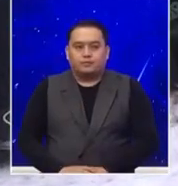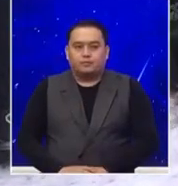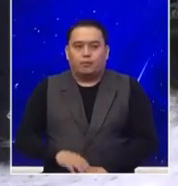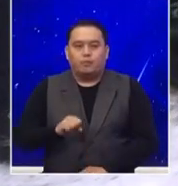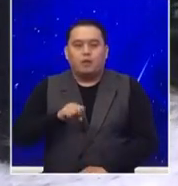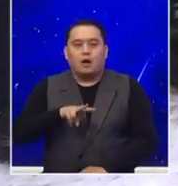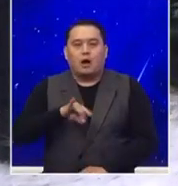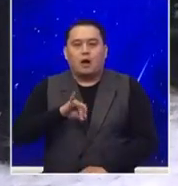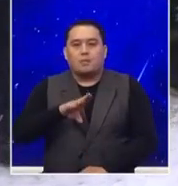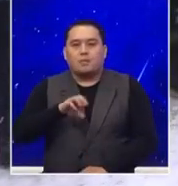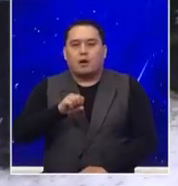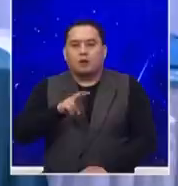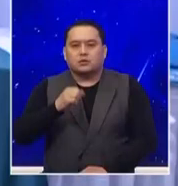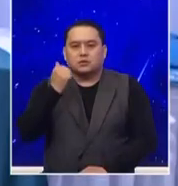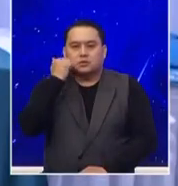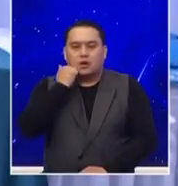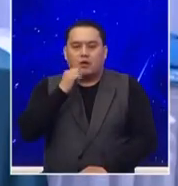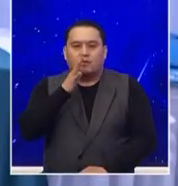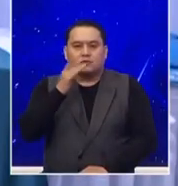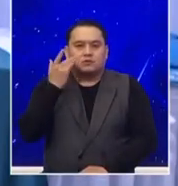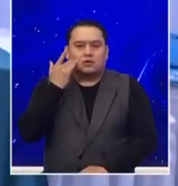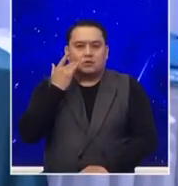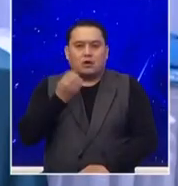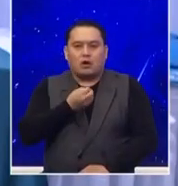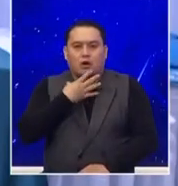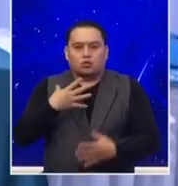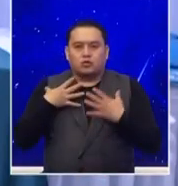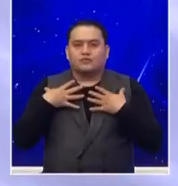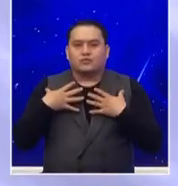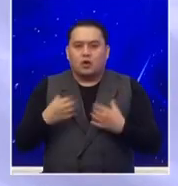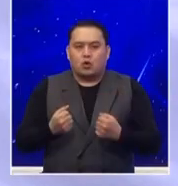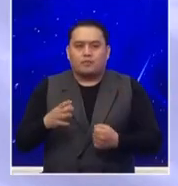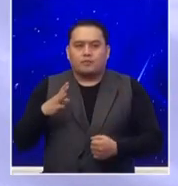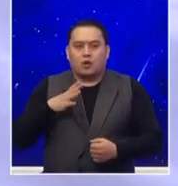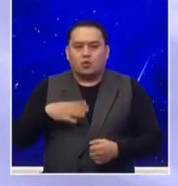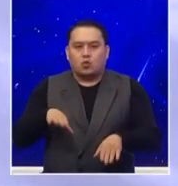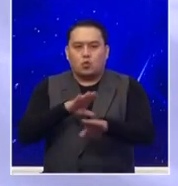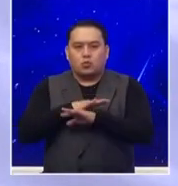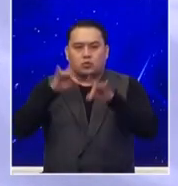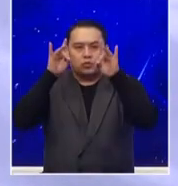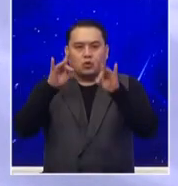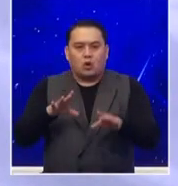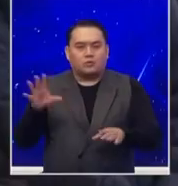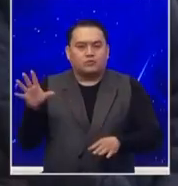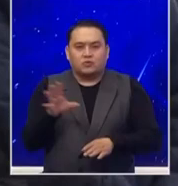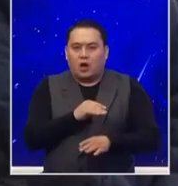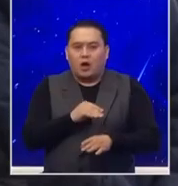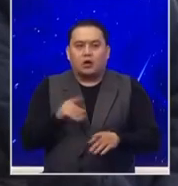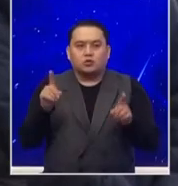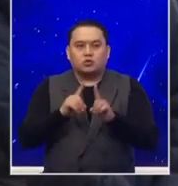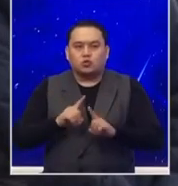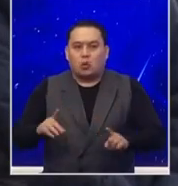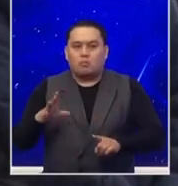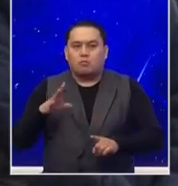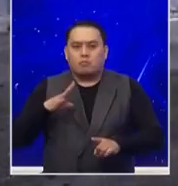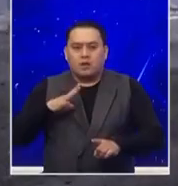Алимгазы Раимбеков, несмотря на преклонный возраст, всегда отличался хорошим здоровьем. Потому его кончина стала неожиданностью для всех. Особенно